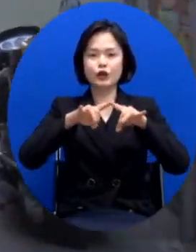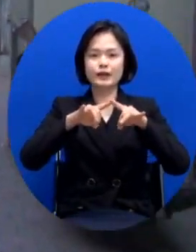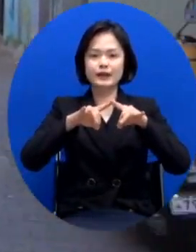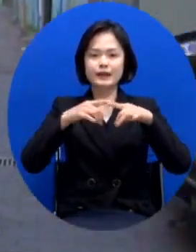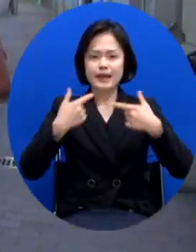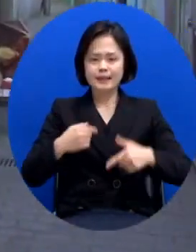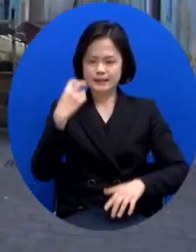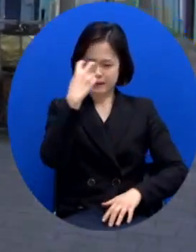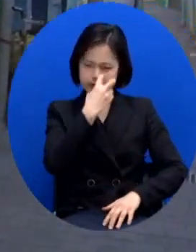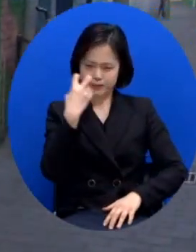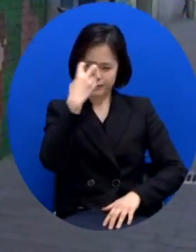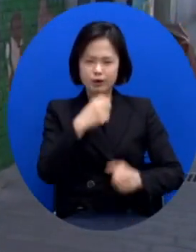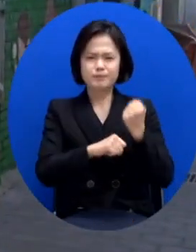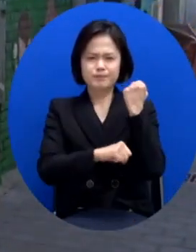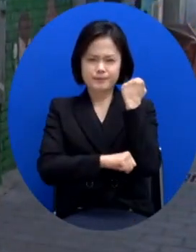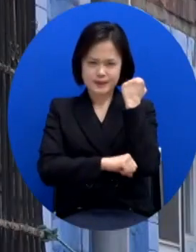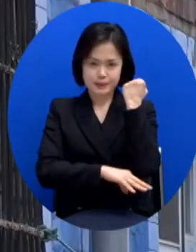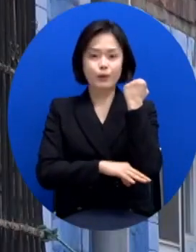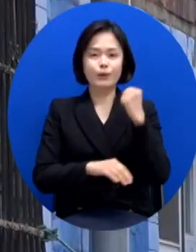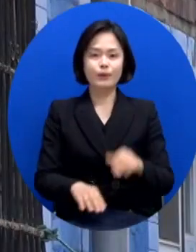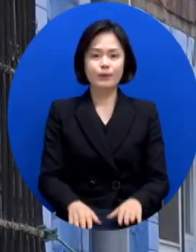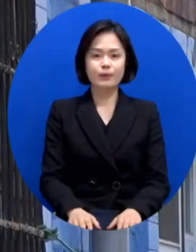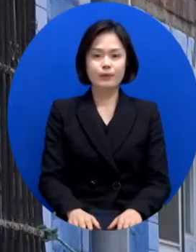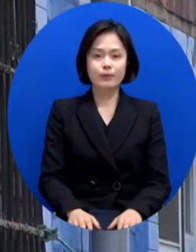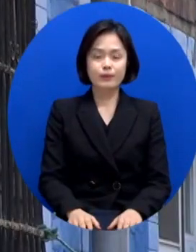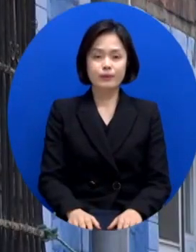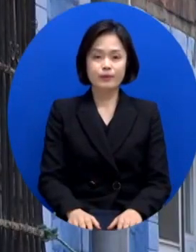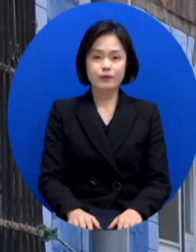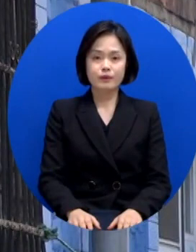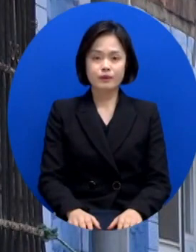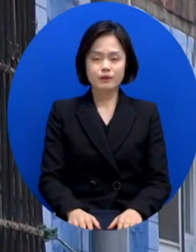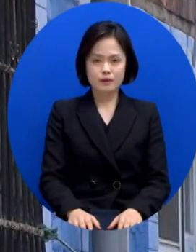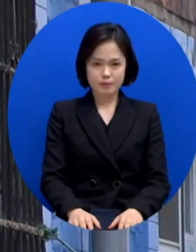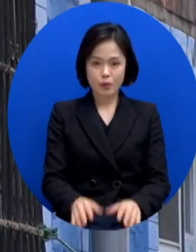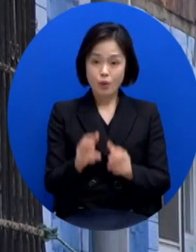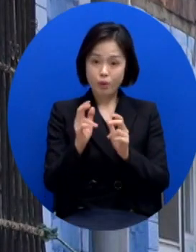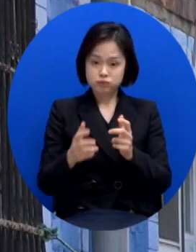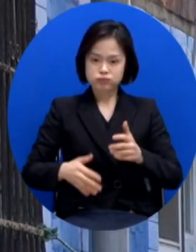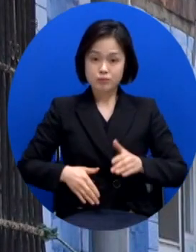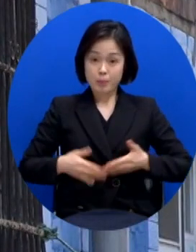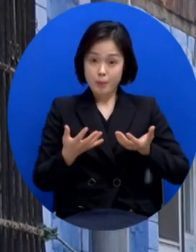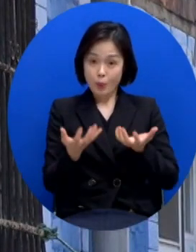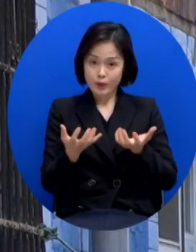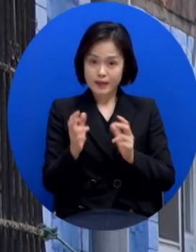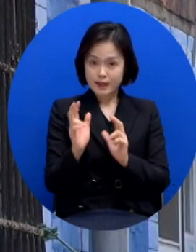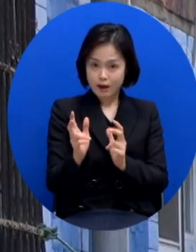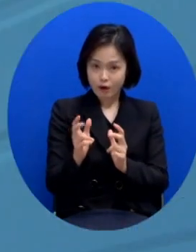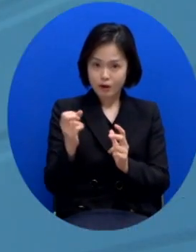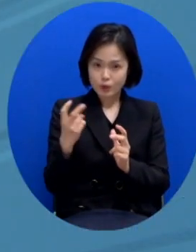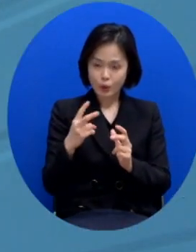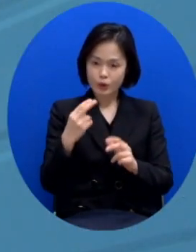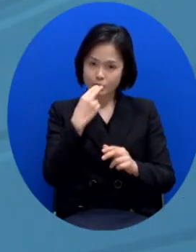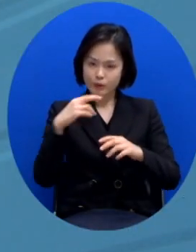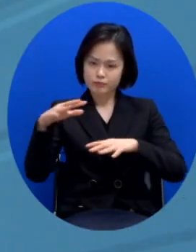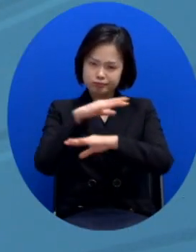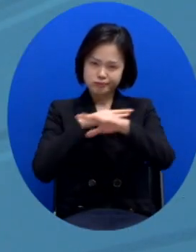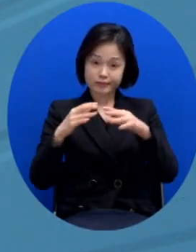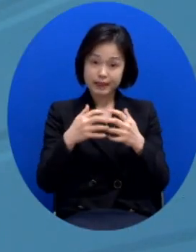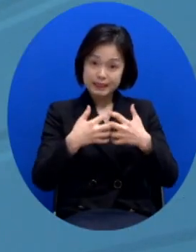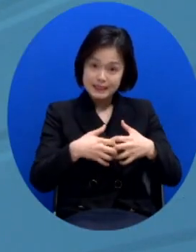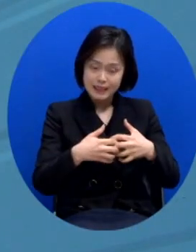기본이라고 조언합니다 겨울철에만 쓰는 보일러 를 비롯해 환풍기 와 전기 산 하수도 까지